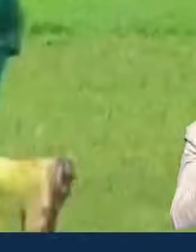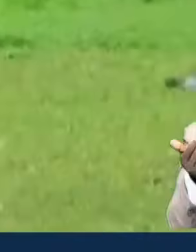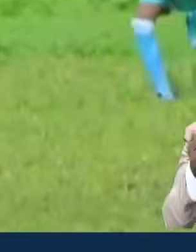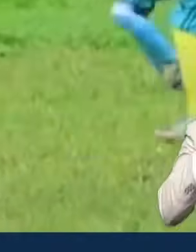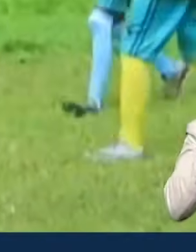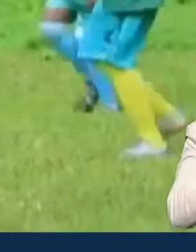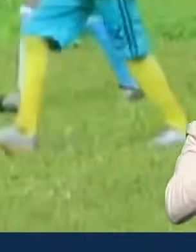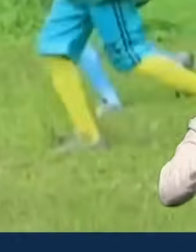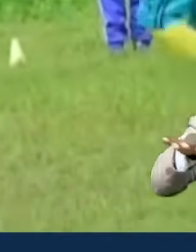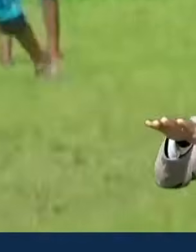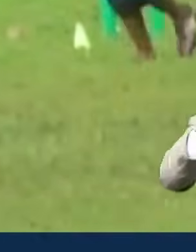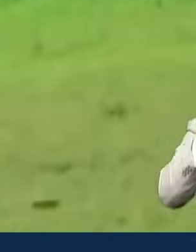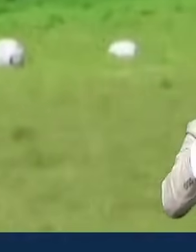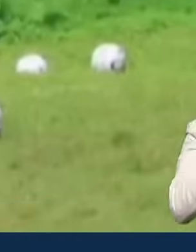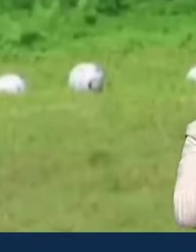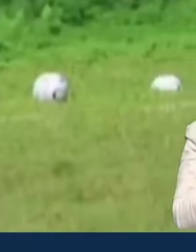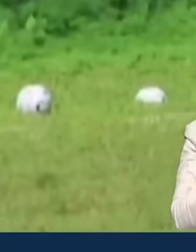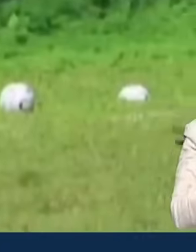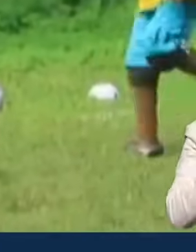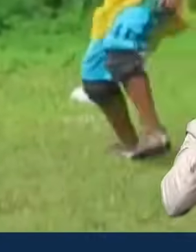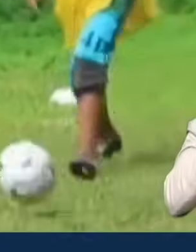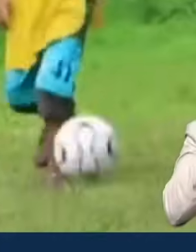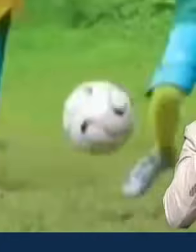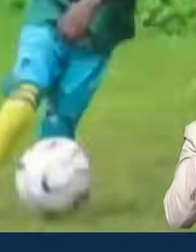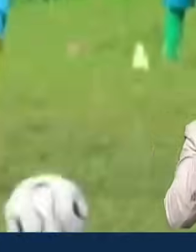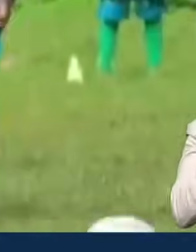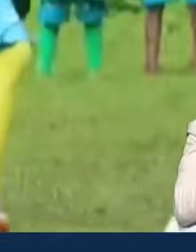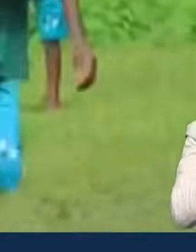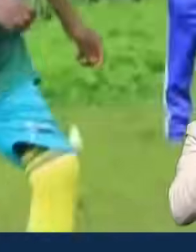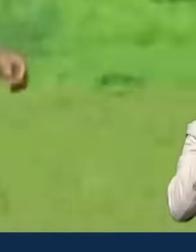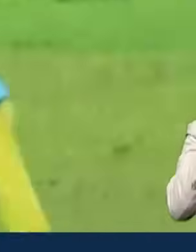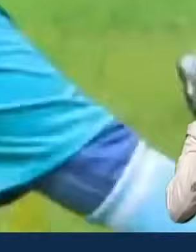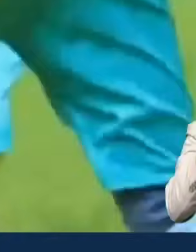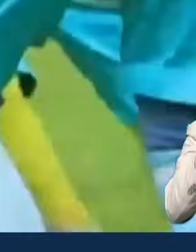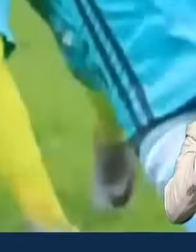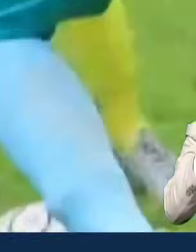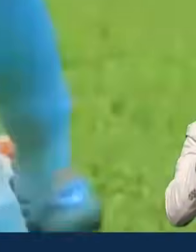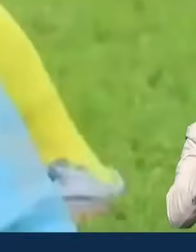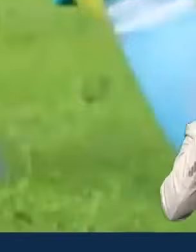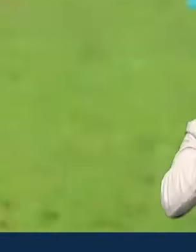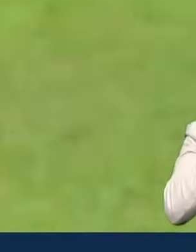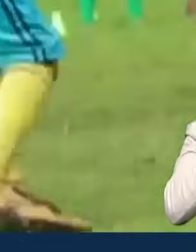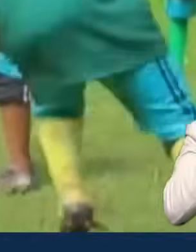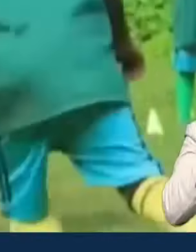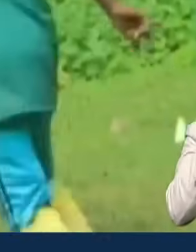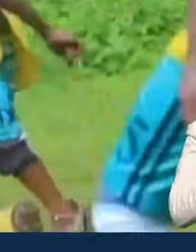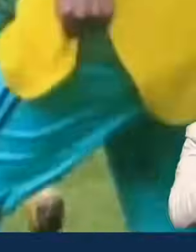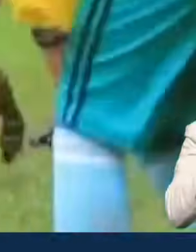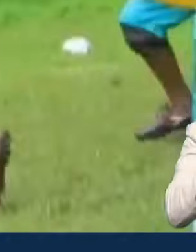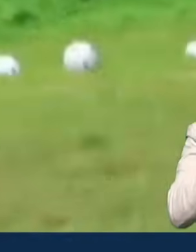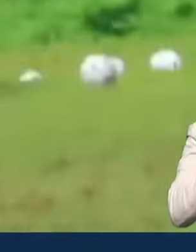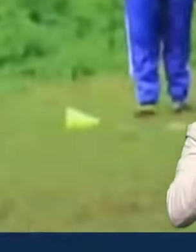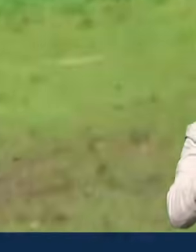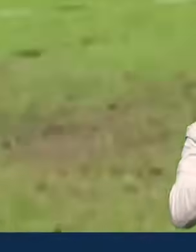muri yo academy bakaba babarizwa mu karere ka Karongi mu murenge nyine wa Gisovu intego